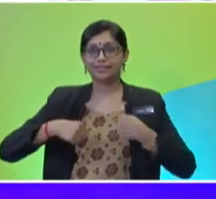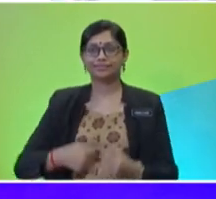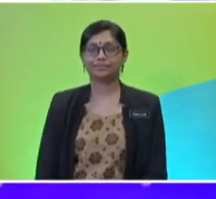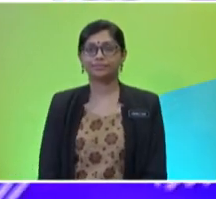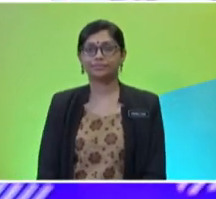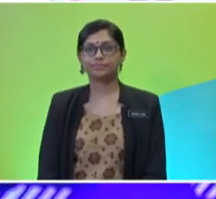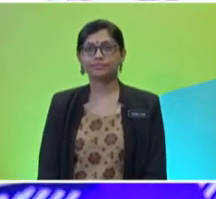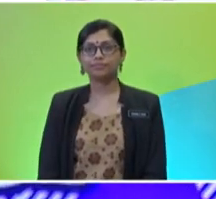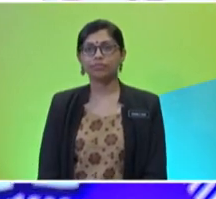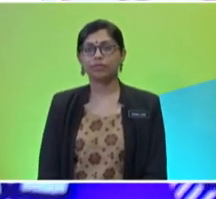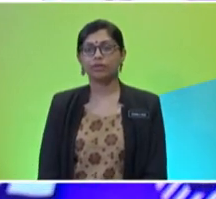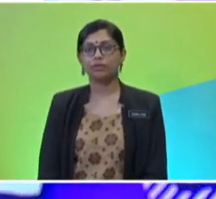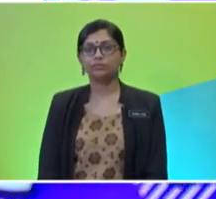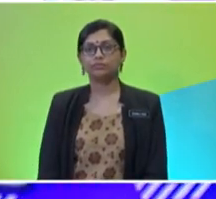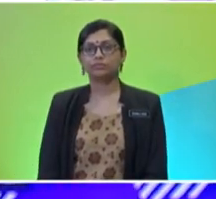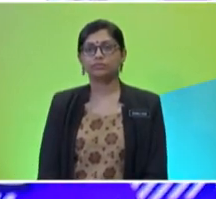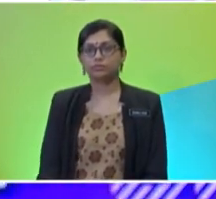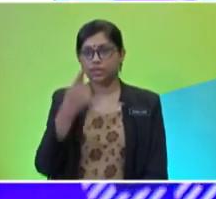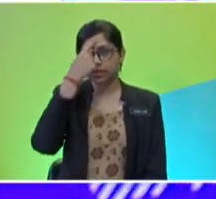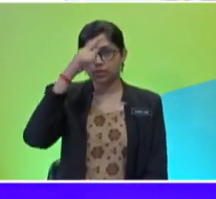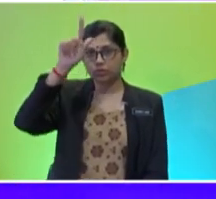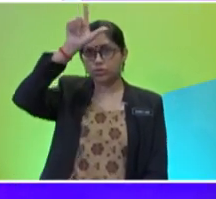Okey. Okey, ini untuk pakaian sukan